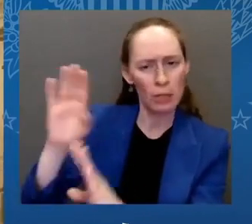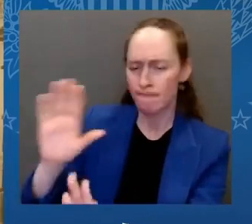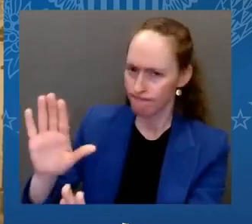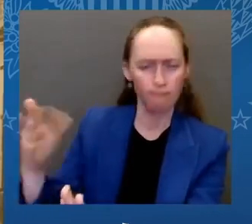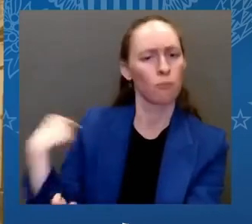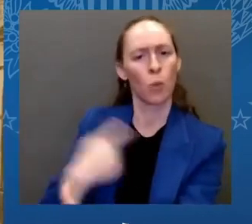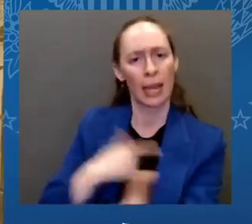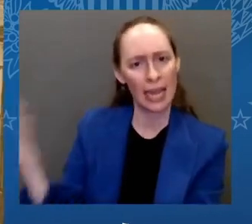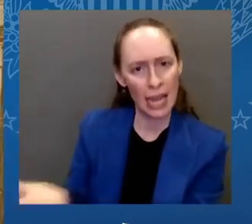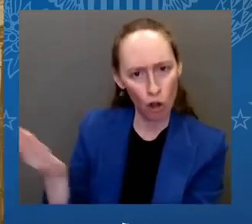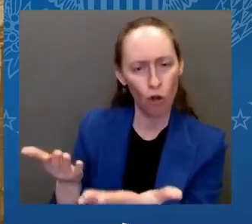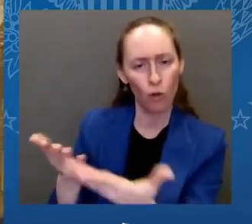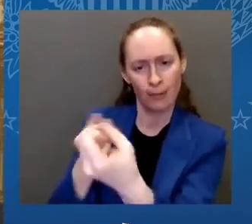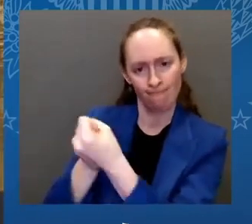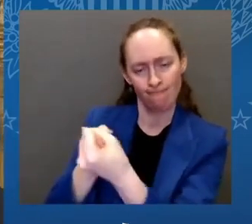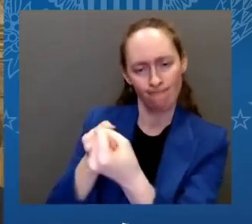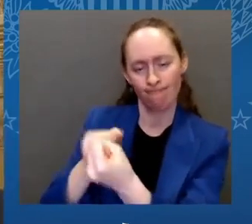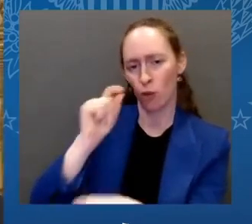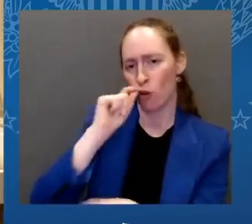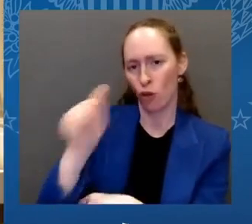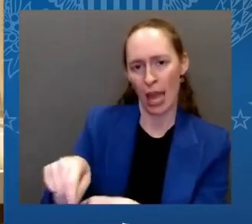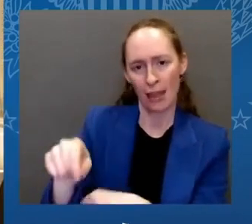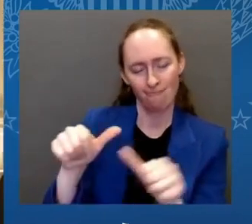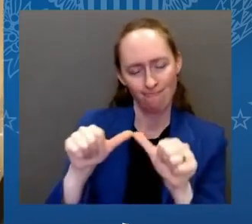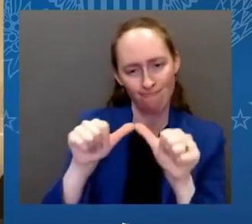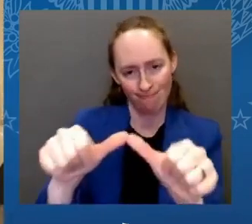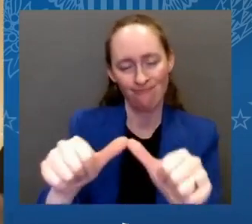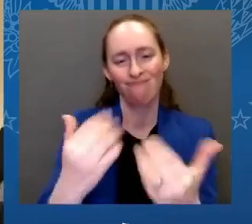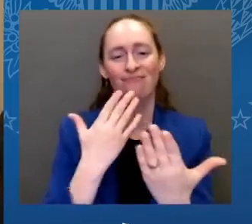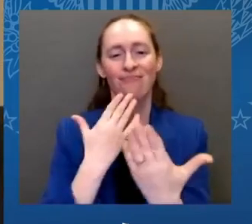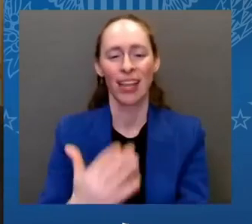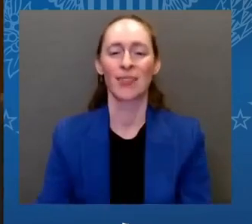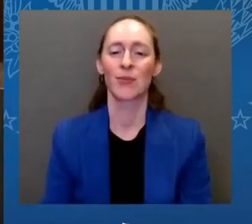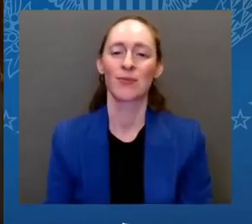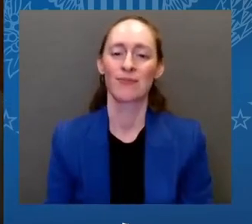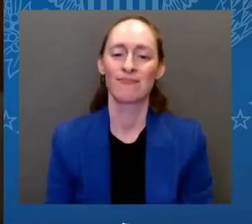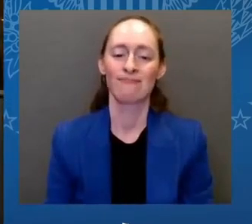будемо стояти з Україною стільки, скільки треба. Дякую.